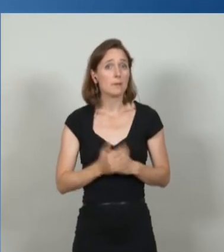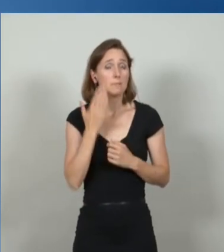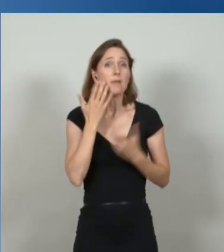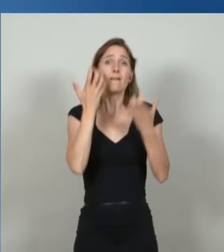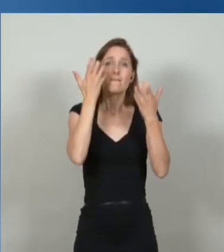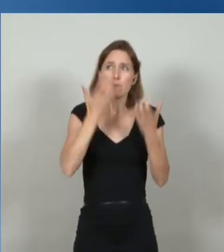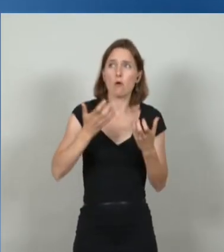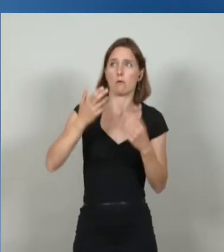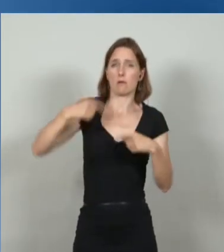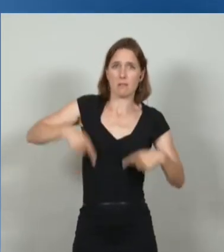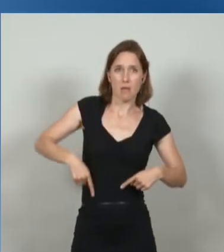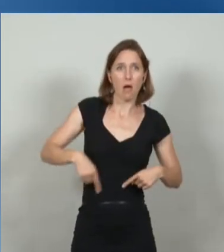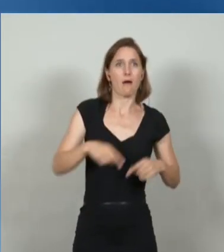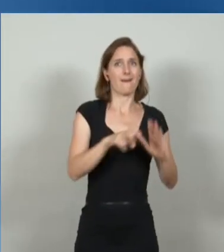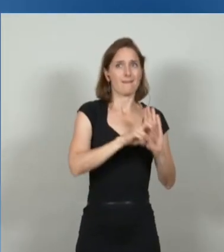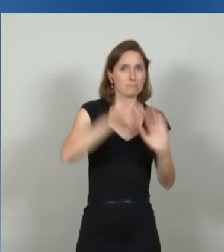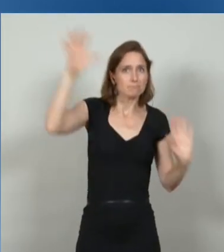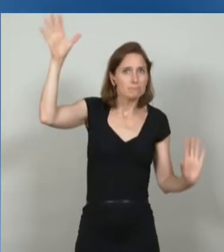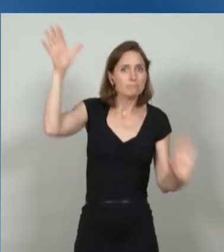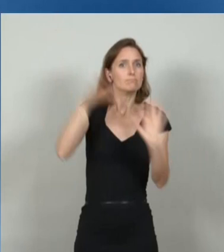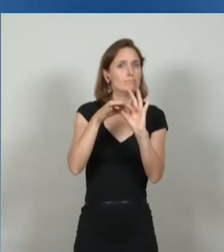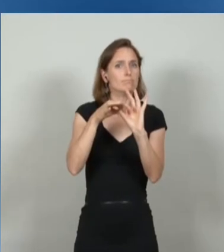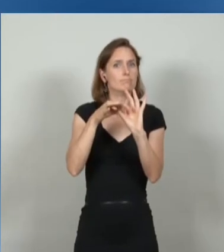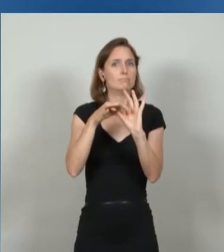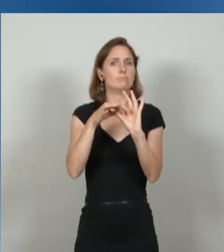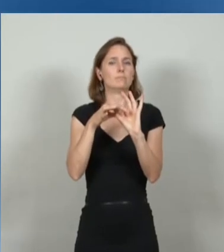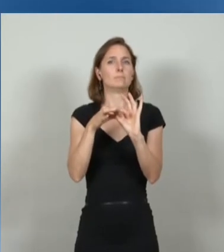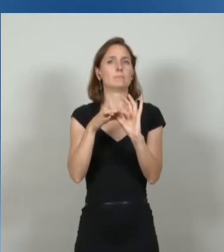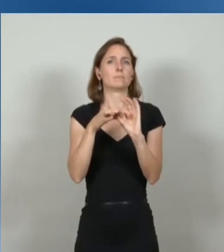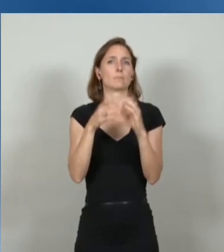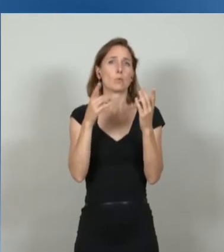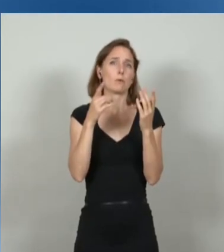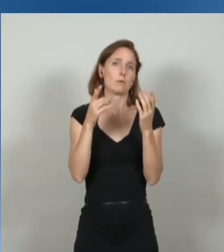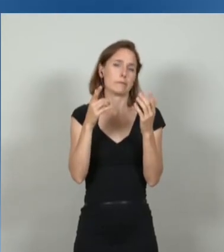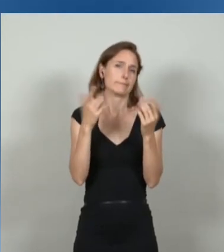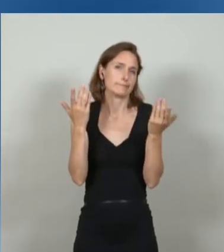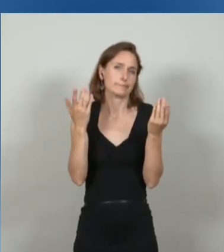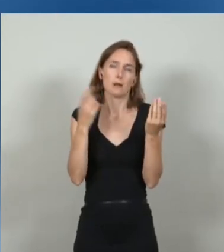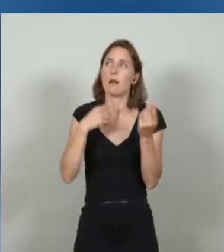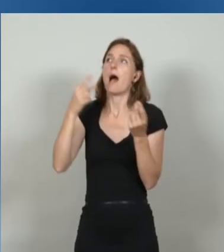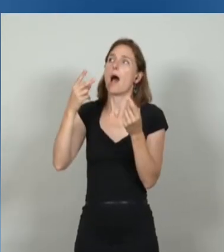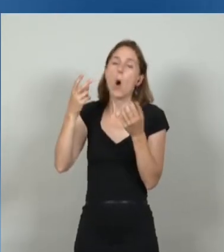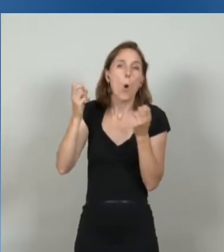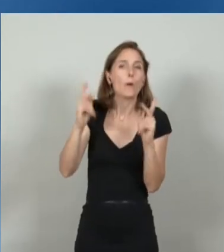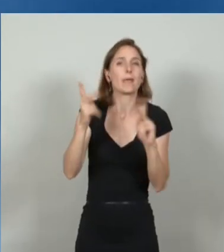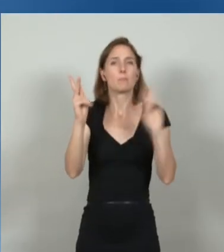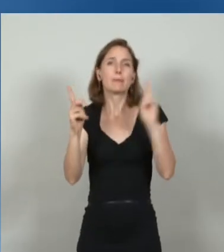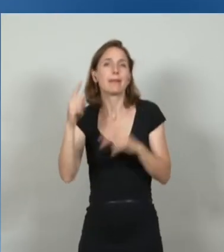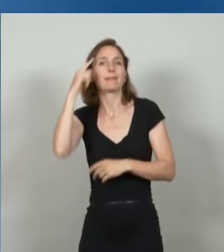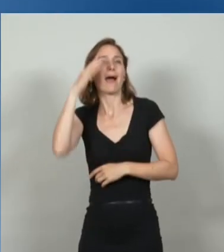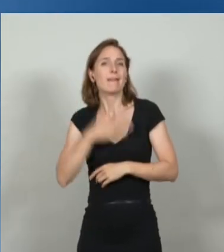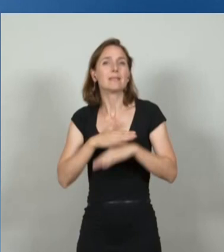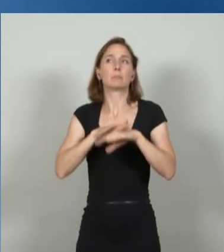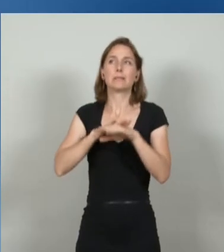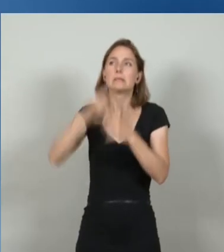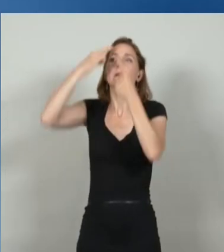et j'allais dire dépasser le cadre politique des positions des uns et des autres il faut avoir une